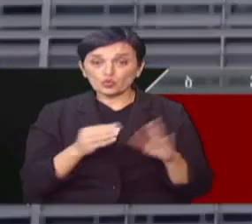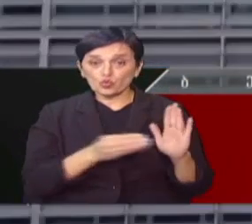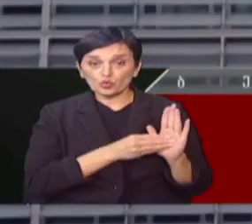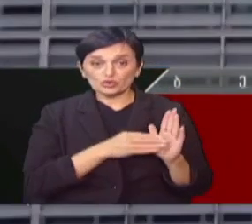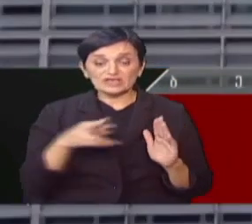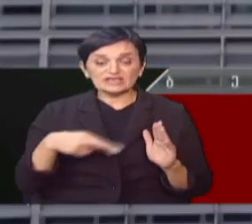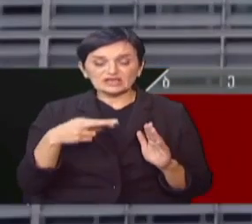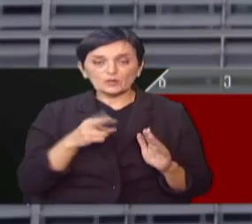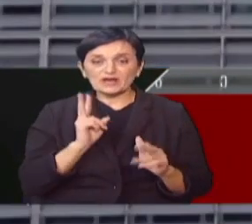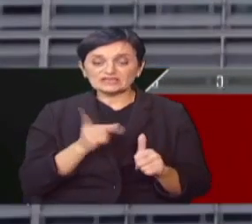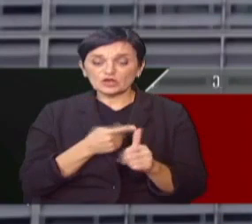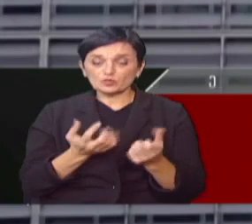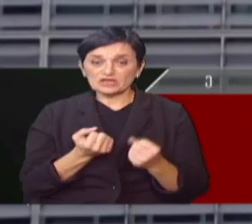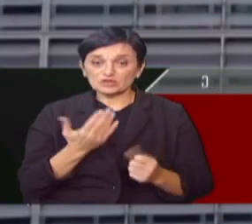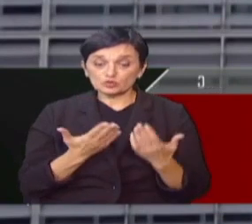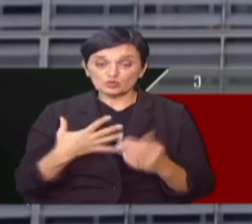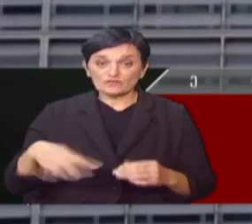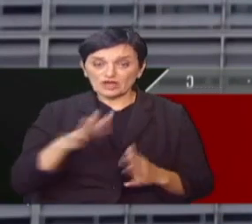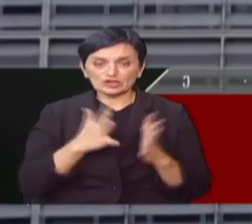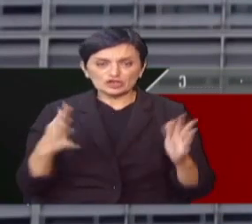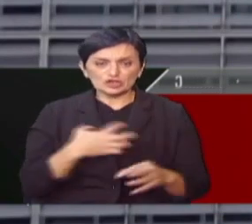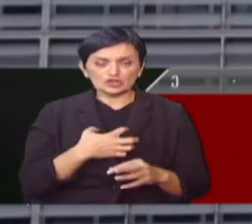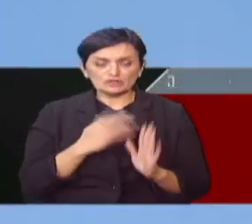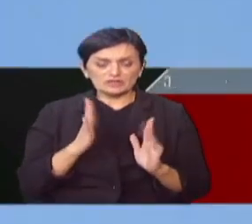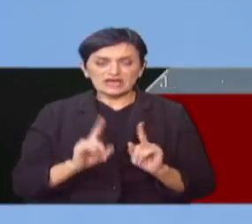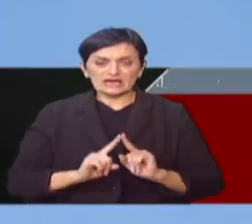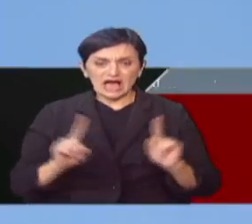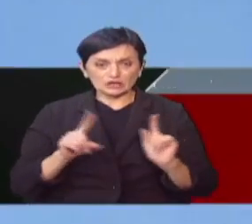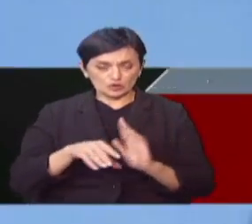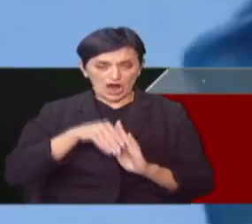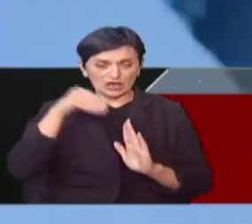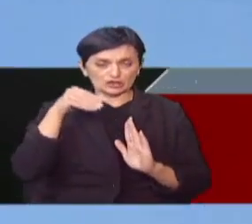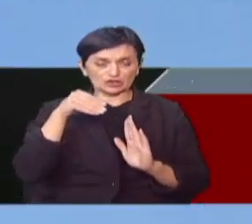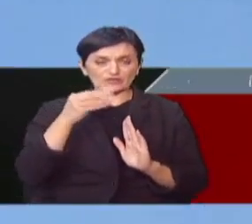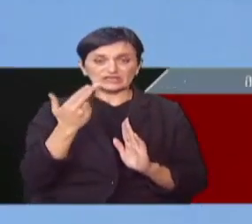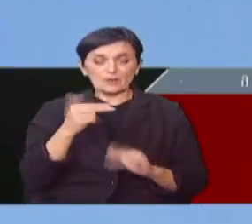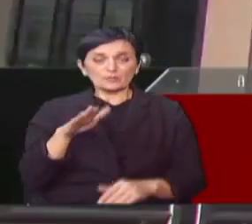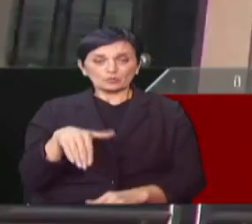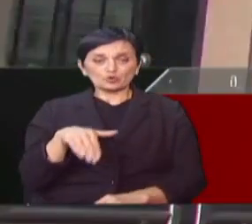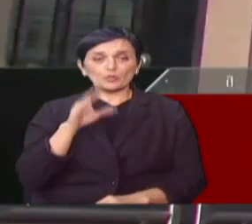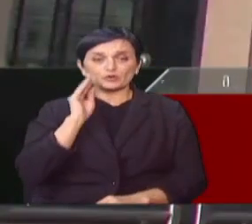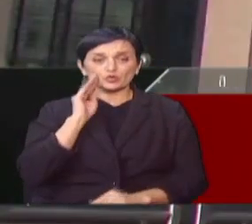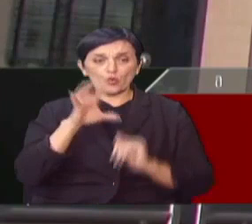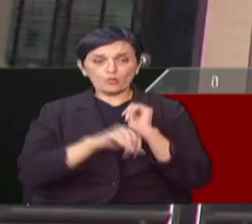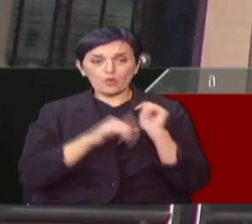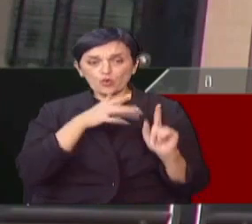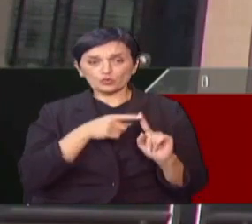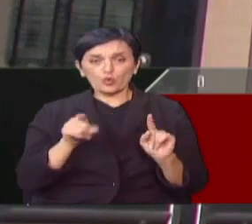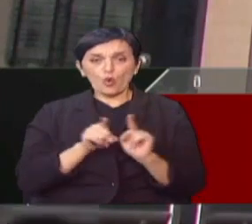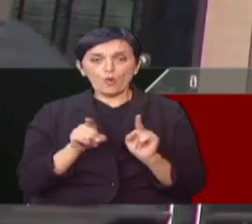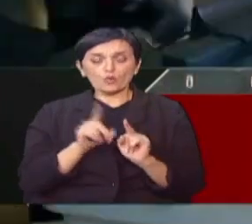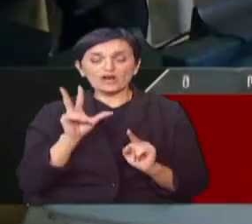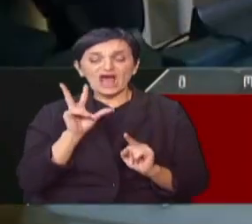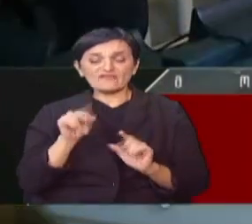დეკემბერში კანდიდატის სტატუსს მიიღებს? ამას დიდი მნიშვნელობა ექნება განსაკუთრებით არჩევნებისთვის და მით უმეტეს მაშინ, როცა ბოლო დროს ოპოზიციური